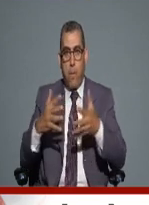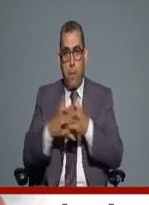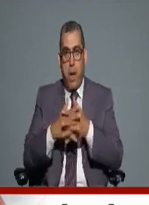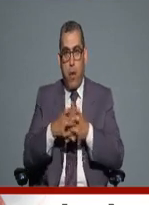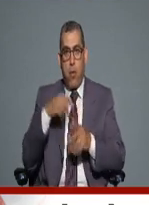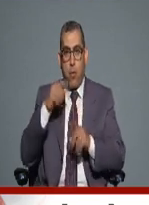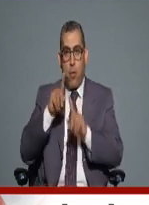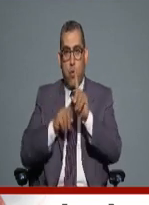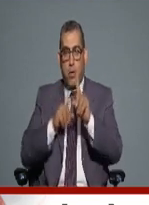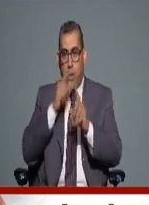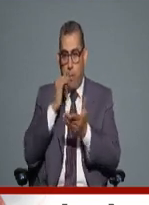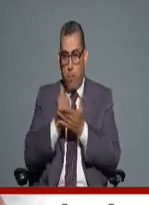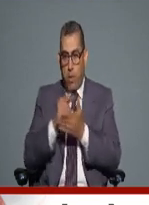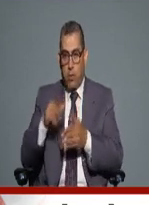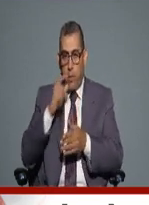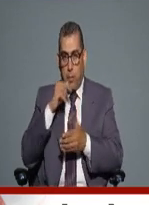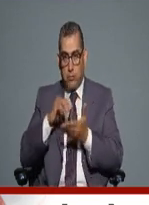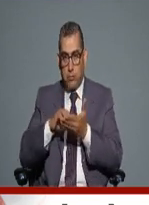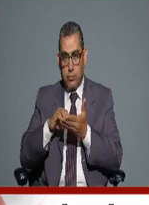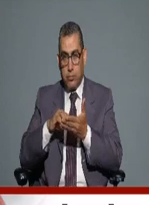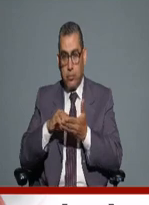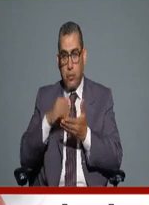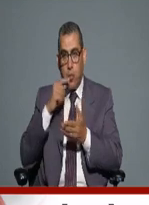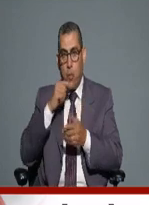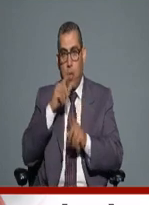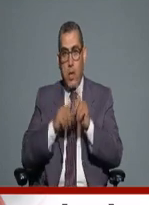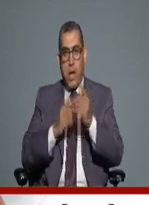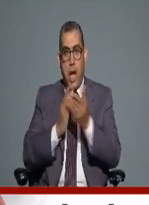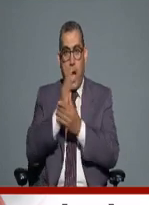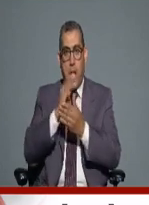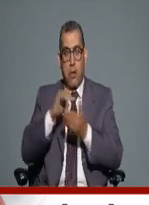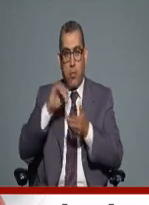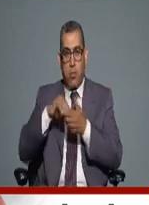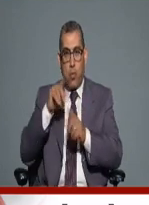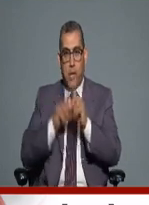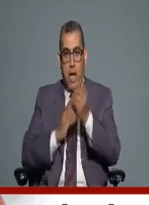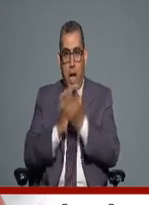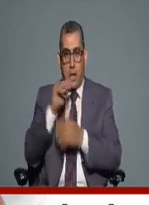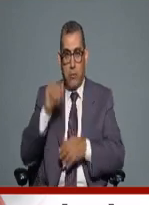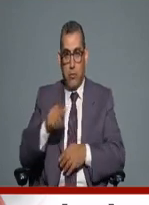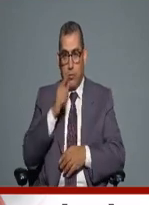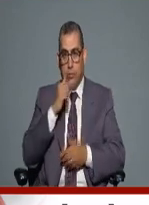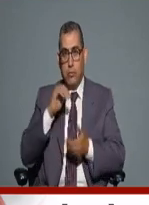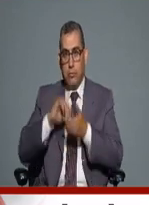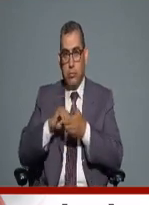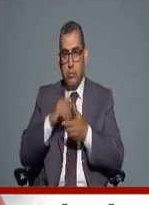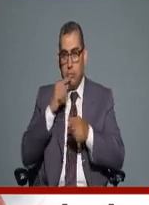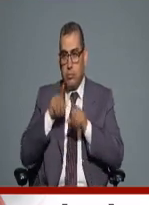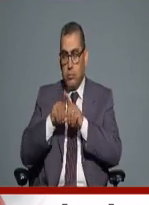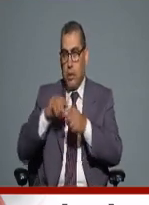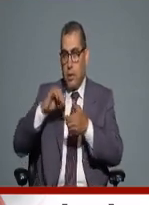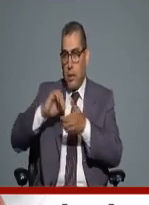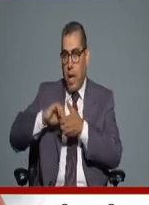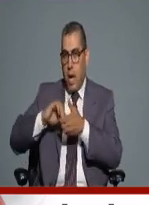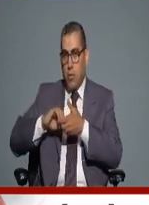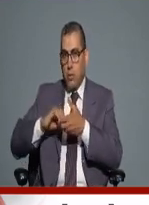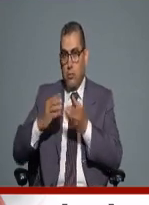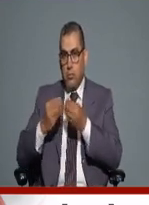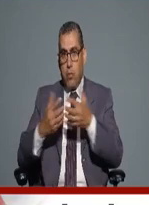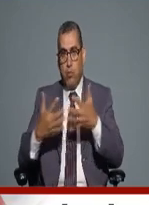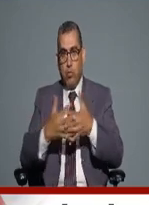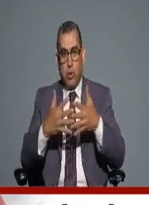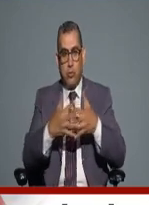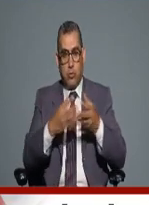وزارة الموارد المائية والري ووزارة الخارجية. معالي وزير خارجية، احنا على تعاون مشترك